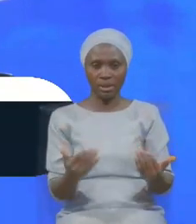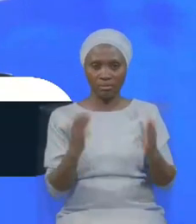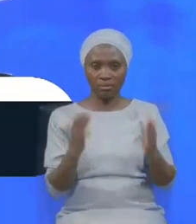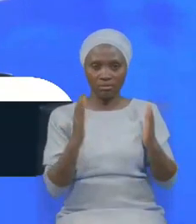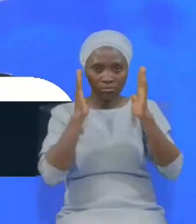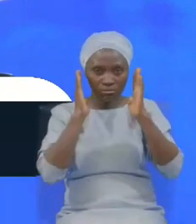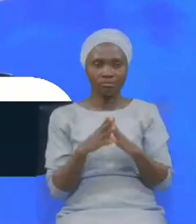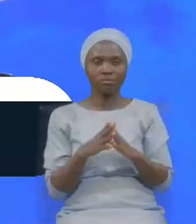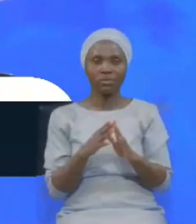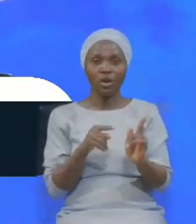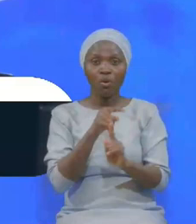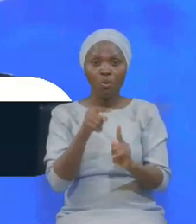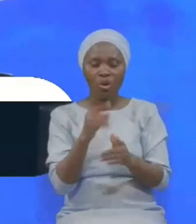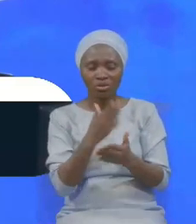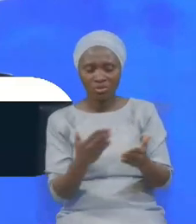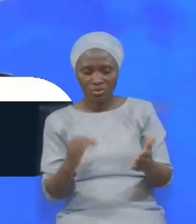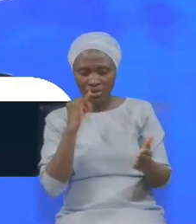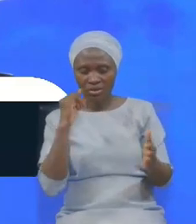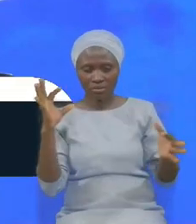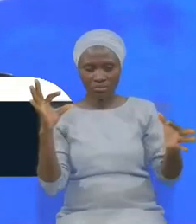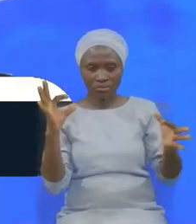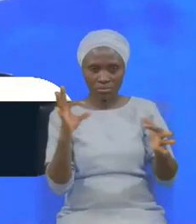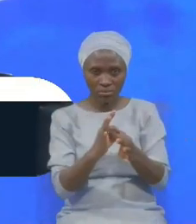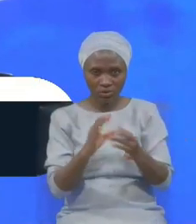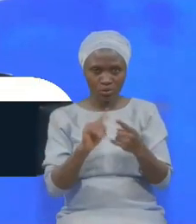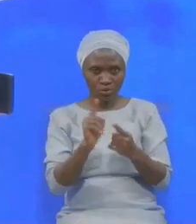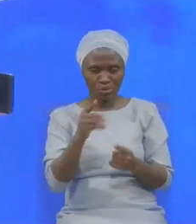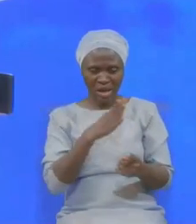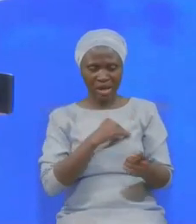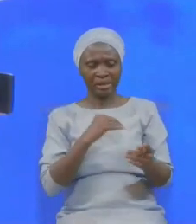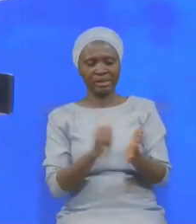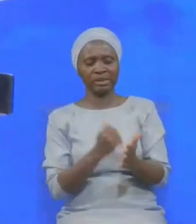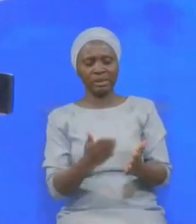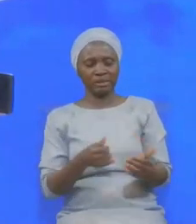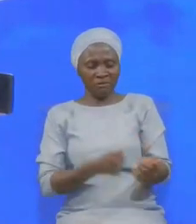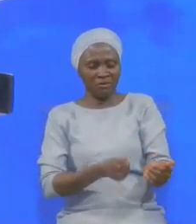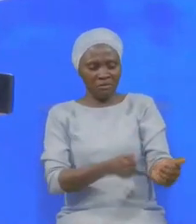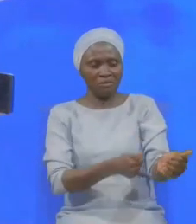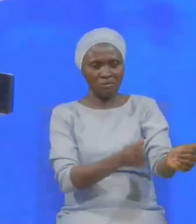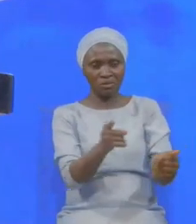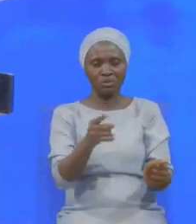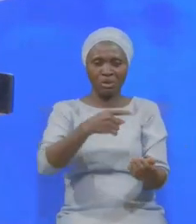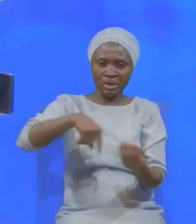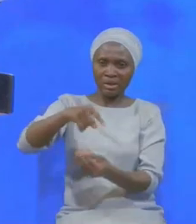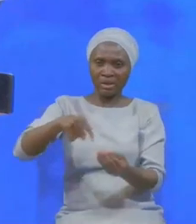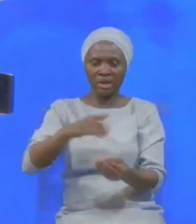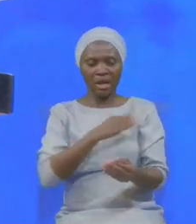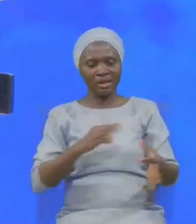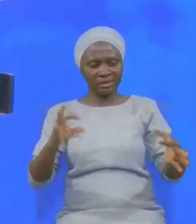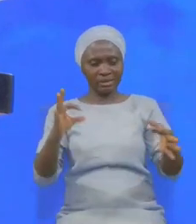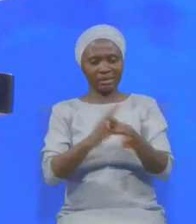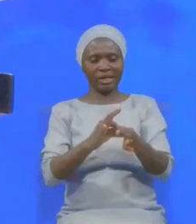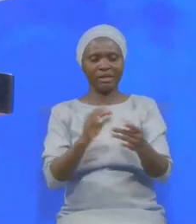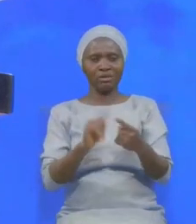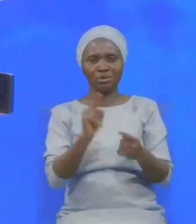chose s'attache à vous et la chose vous accompagne à tout moment et la chose est liée à vous